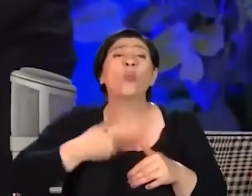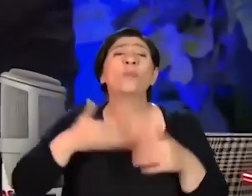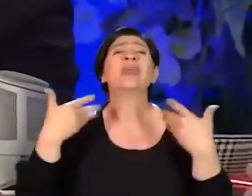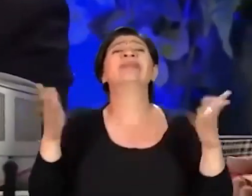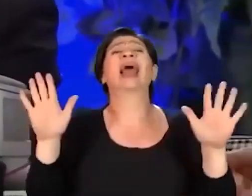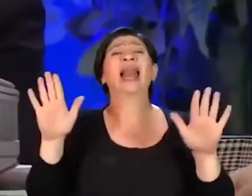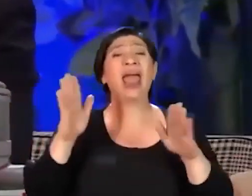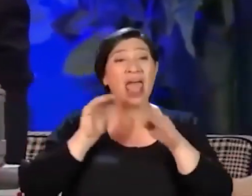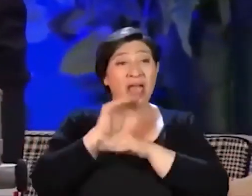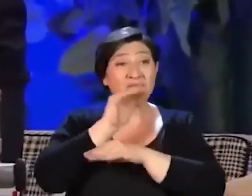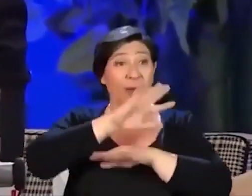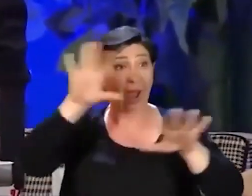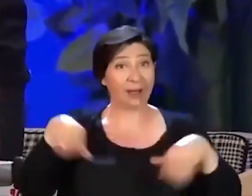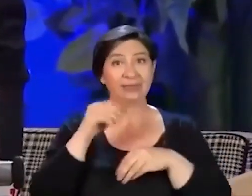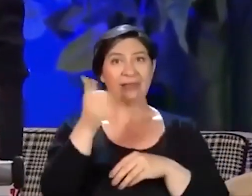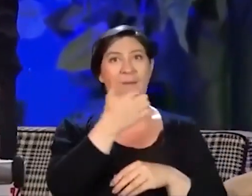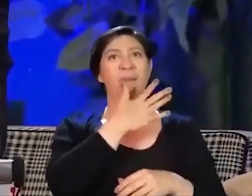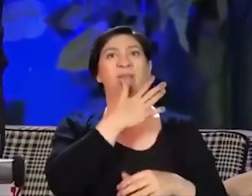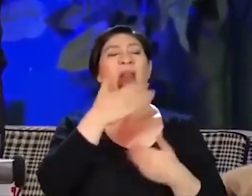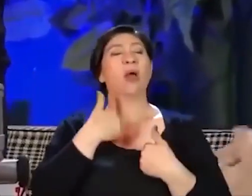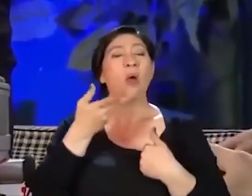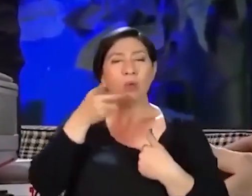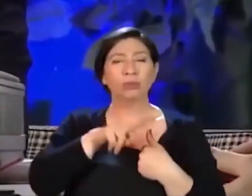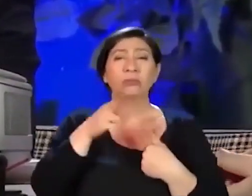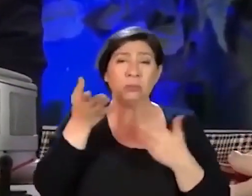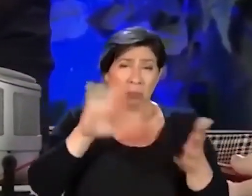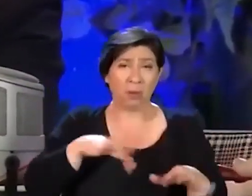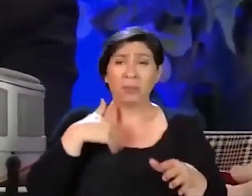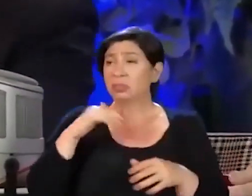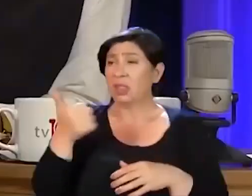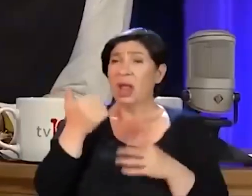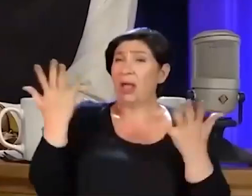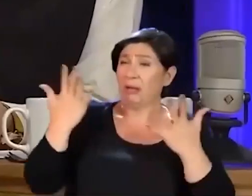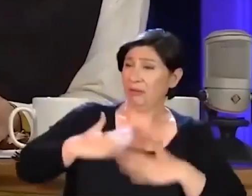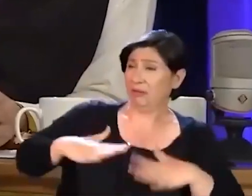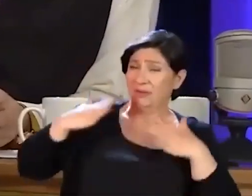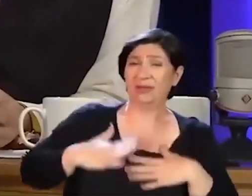değil. Yaşarken herkes değerimi bilmeli. Öldükten sonra benim değerim bilinse, ay